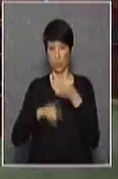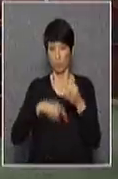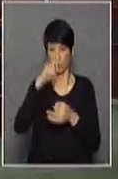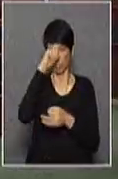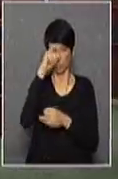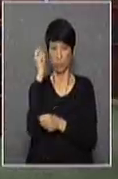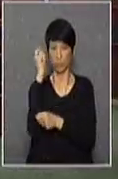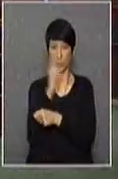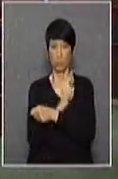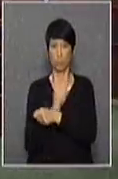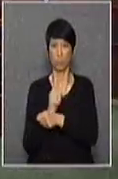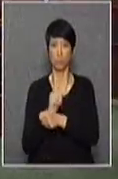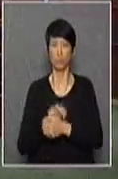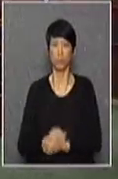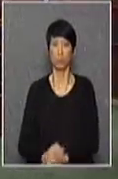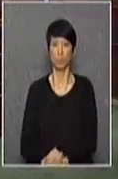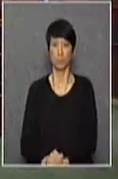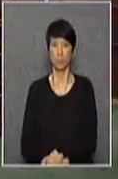鐘響一分鐘。